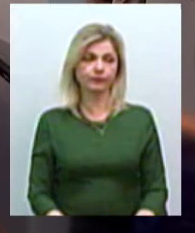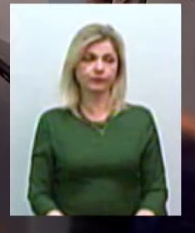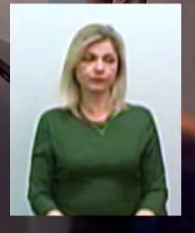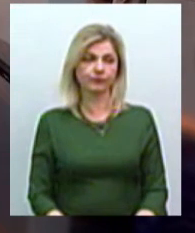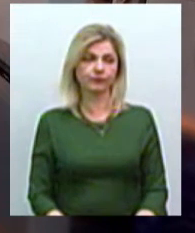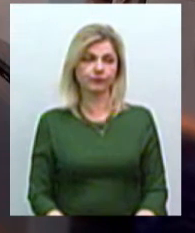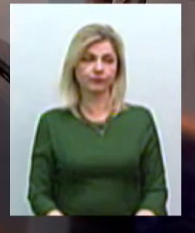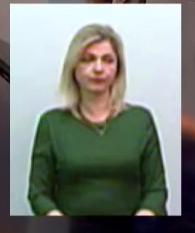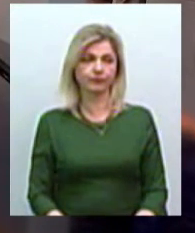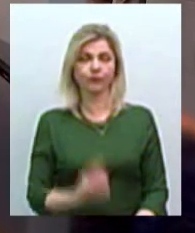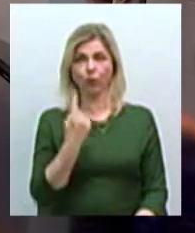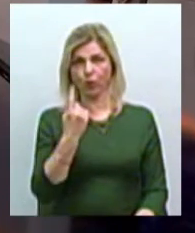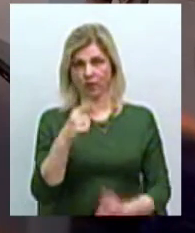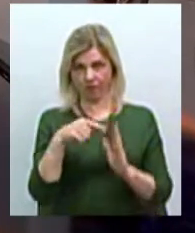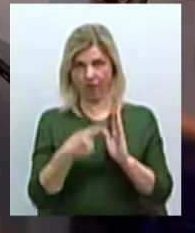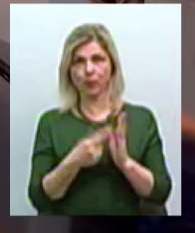Повернемося. Один вопрос